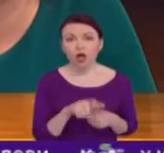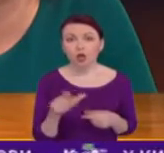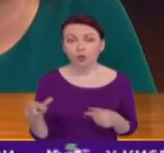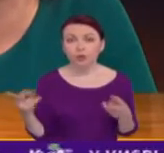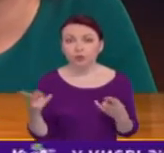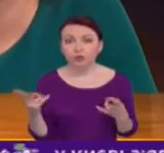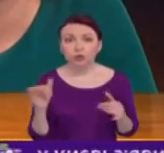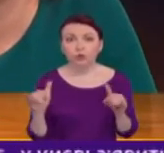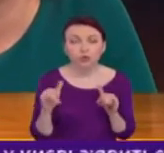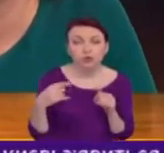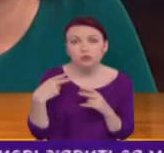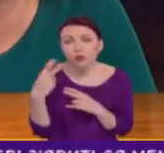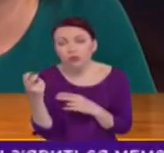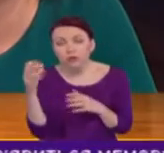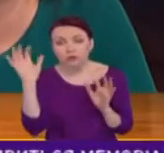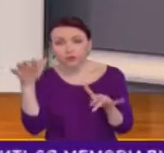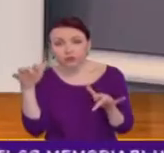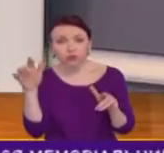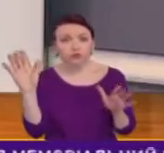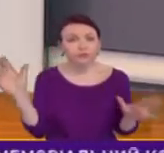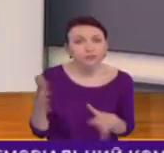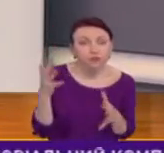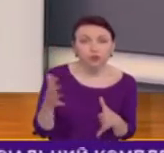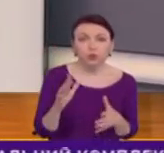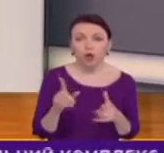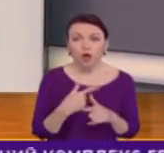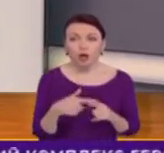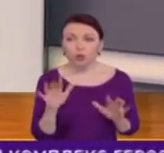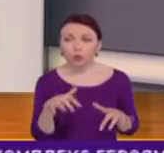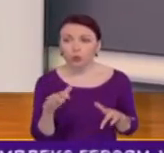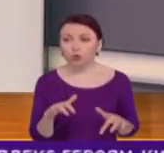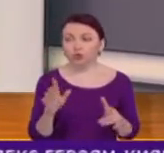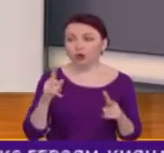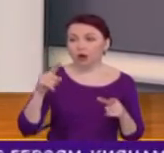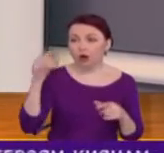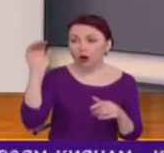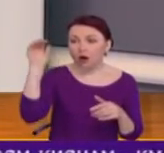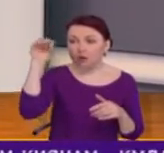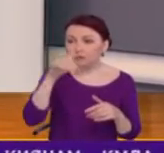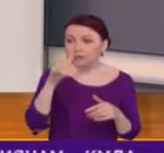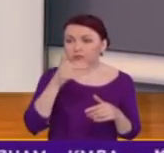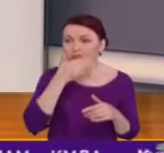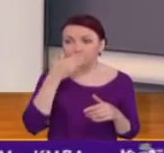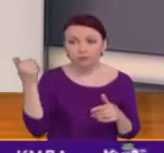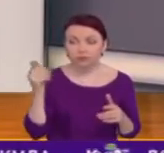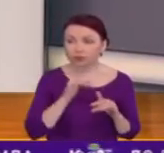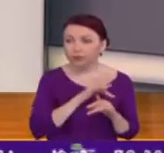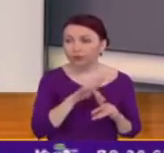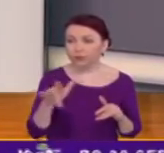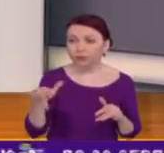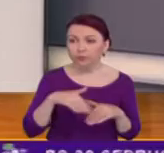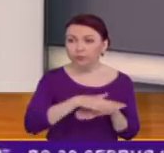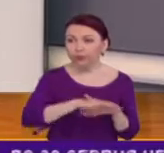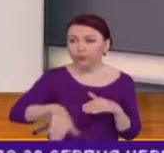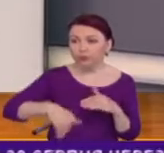було десь сховатися від того ж вітру, від дощу. І, звичайно, що ми все робили для